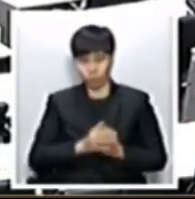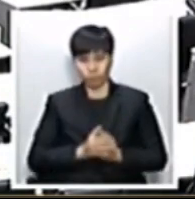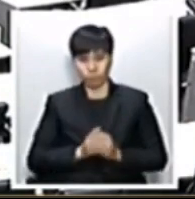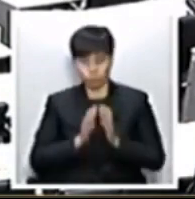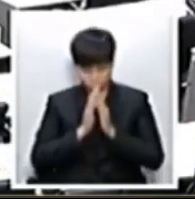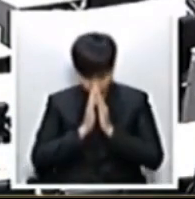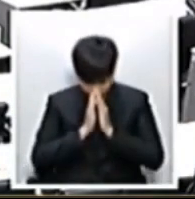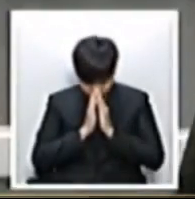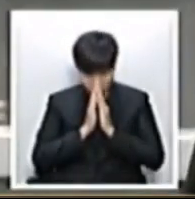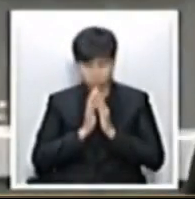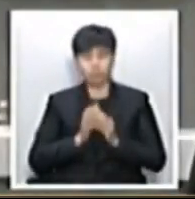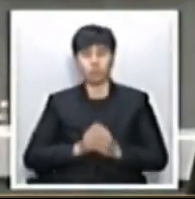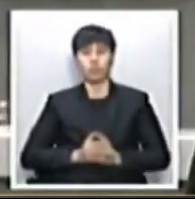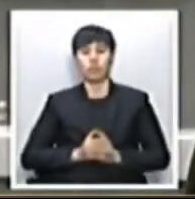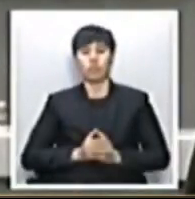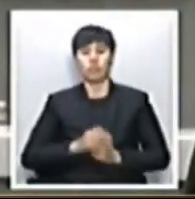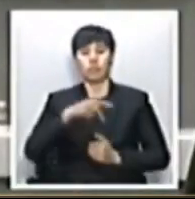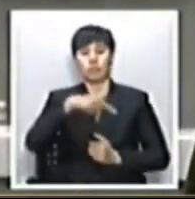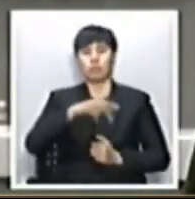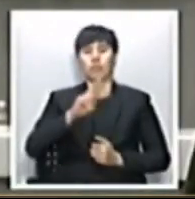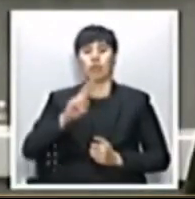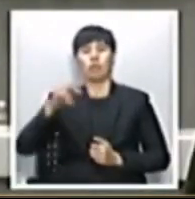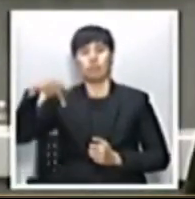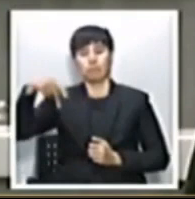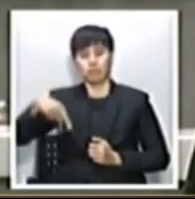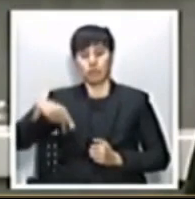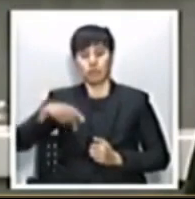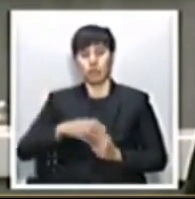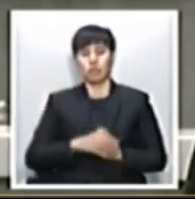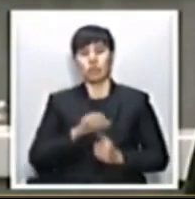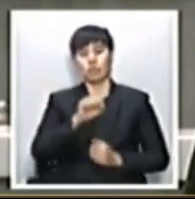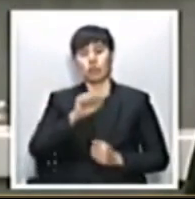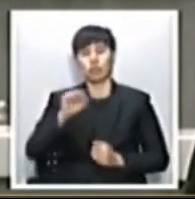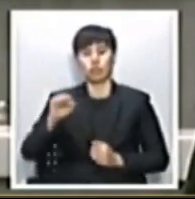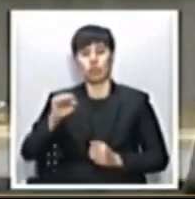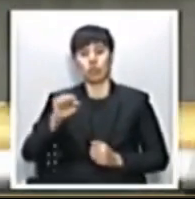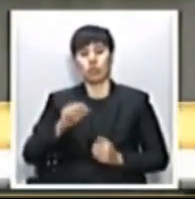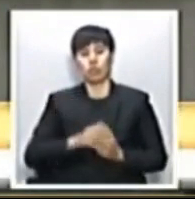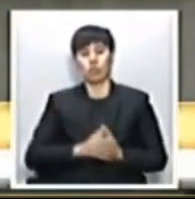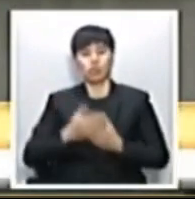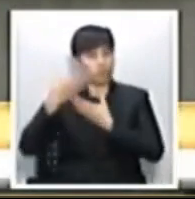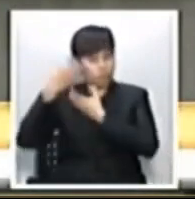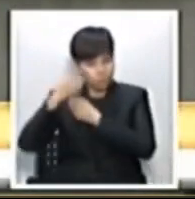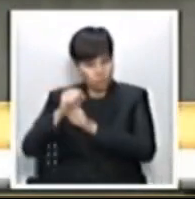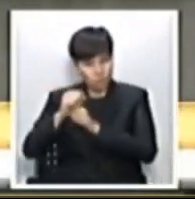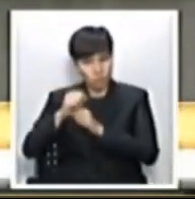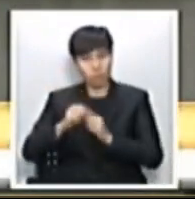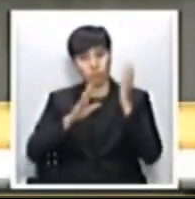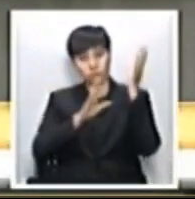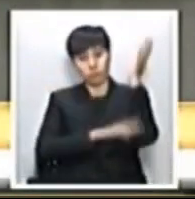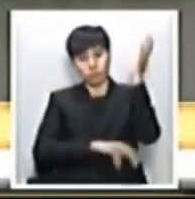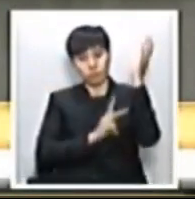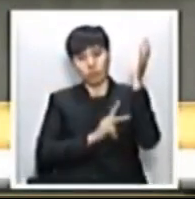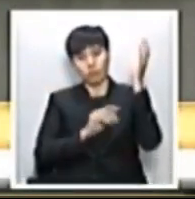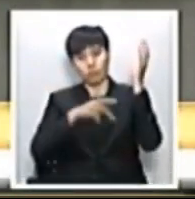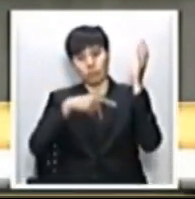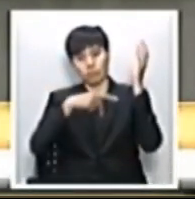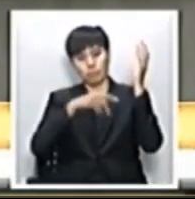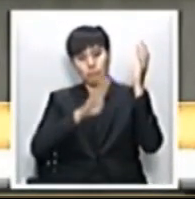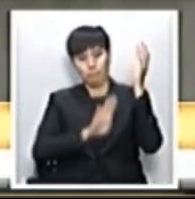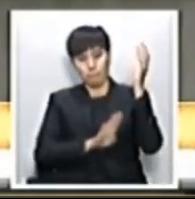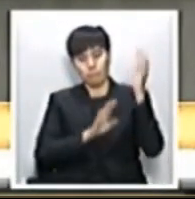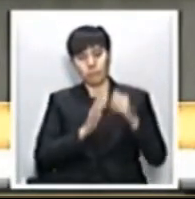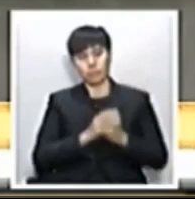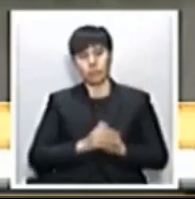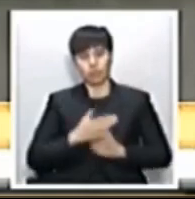กราบเรียนท่านประธานดิฉันนางสาวพิมรพีพิมพิชาติกุลส.ส.บัญชีรายชื่อพรรคประชาธิปัตย์จากจังหวัดกระบี่ค่ะดิฉัน